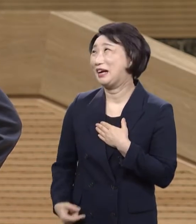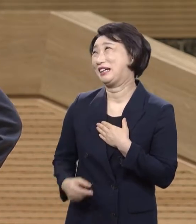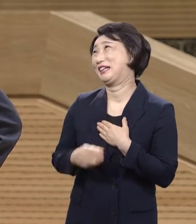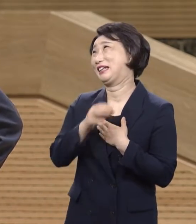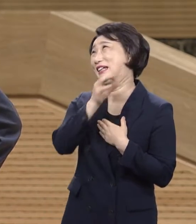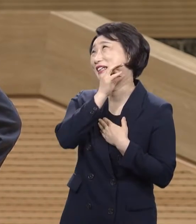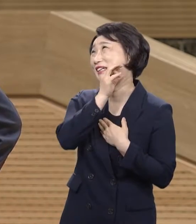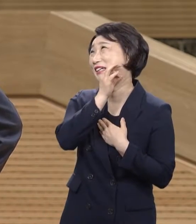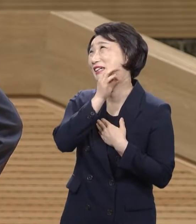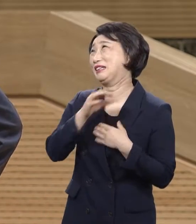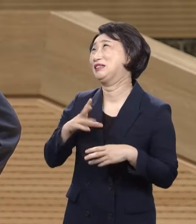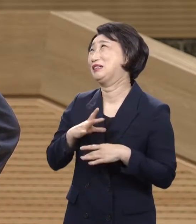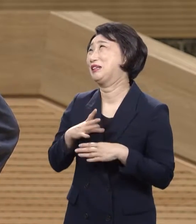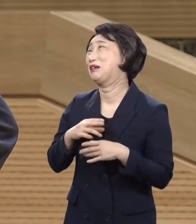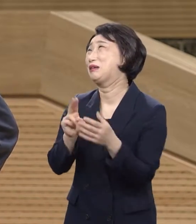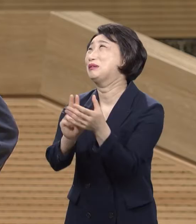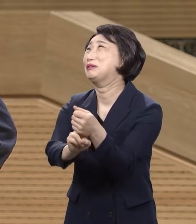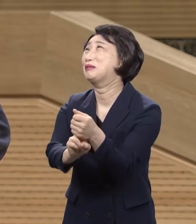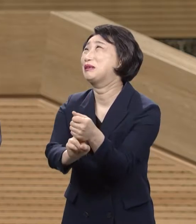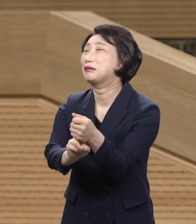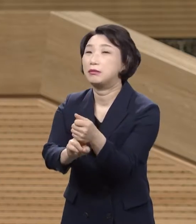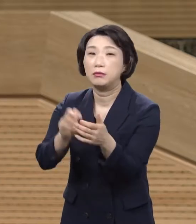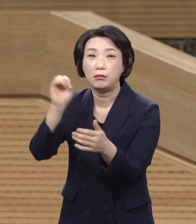제가 두려워서 숨었습니다.